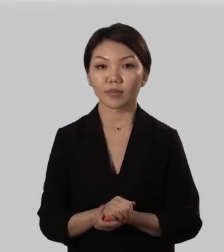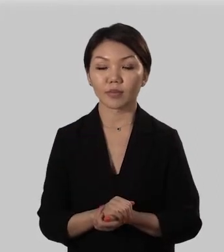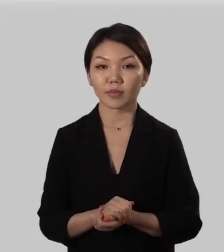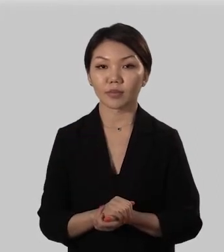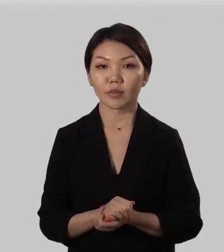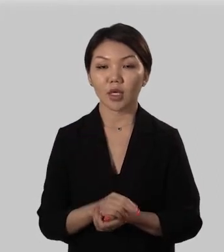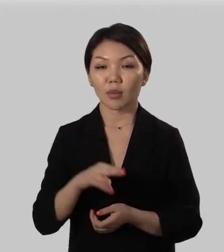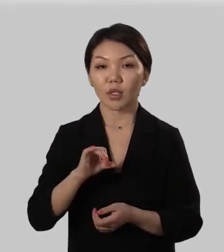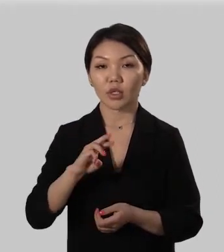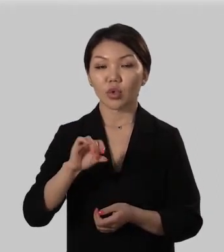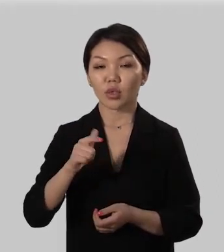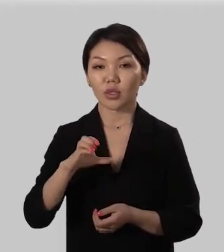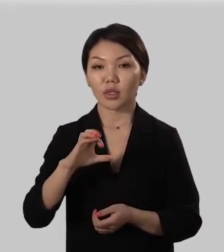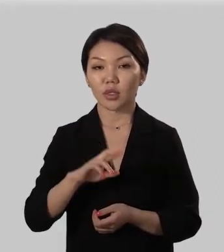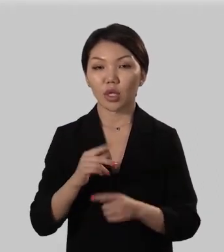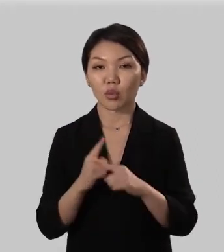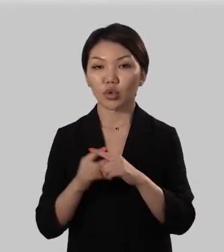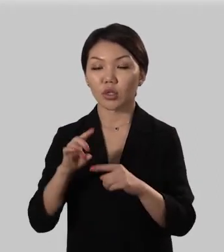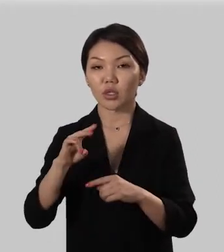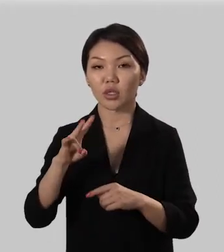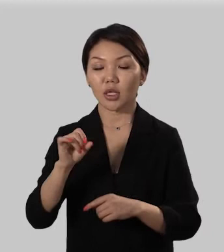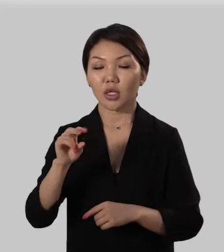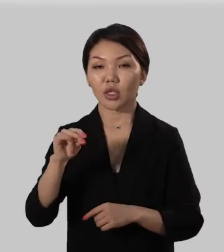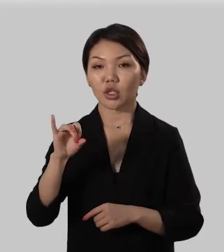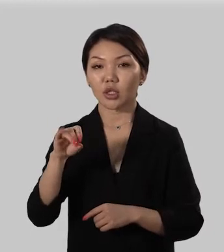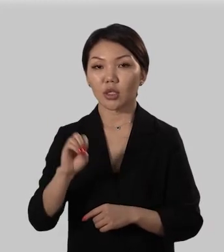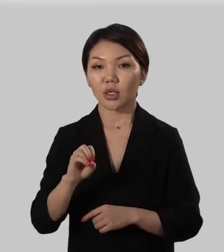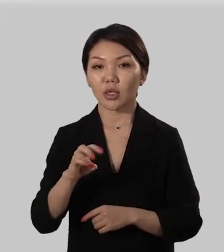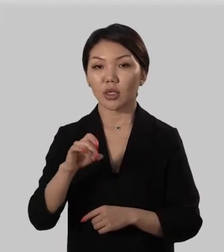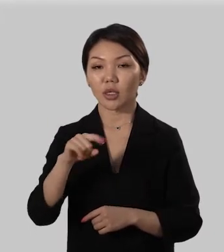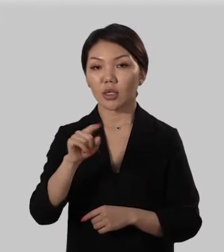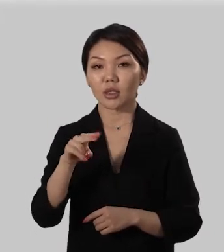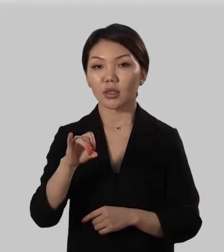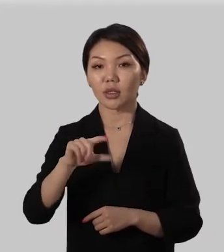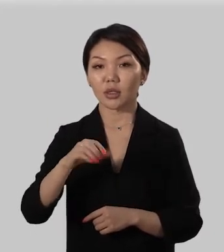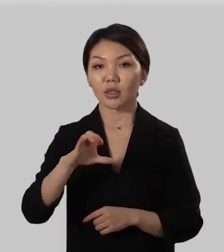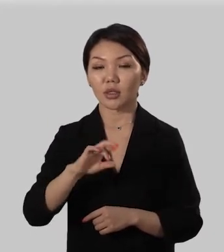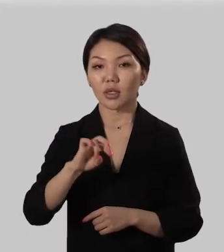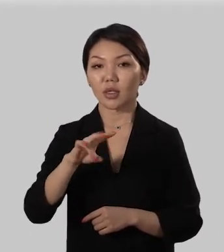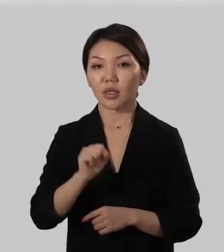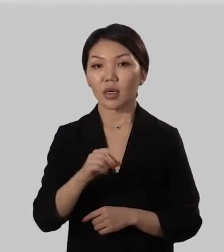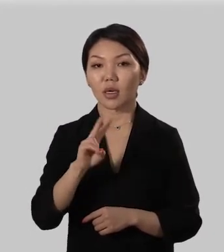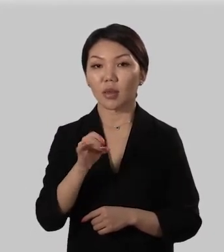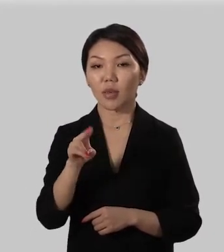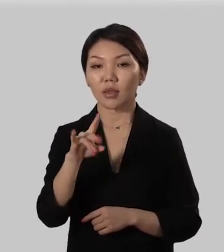построиться плюс наречие разделиться на команды плюс наречие